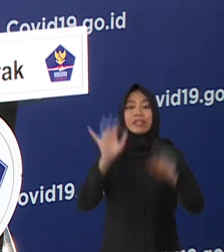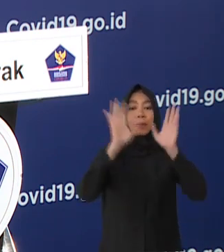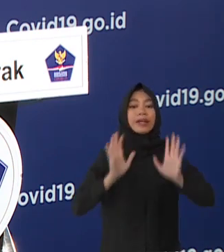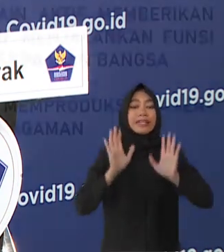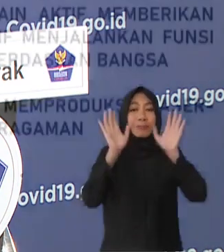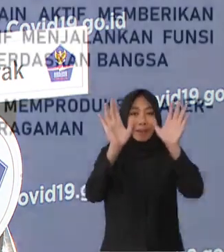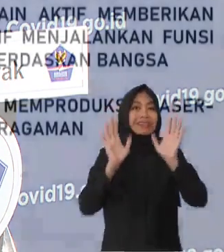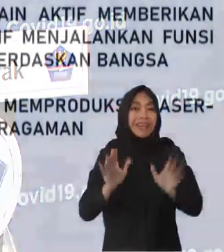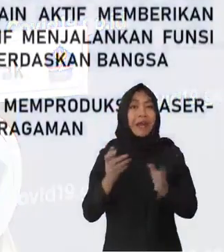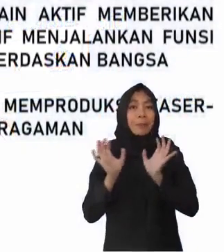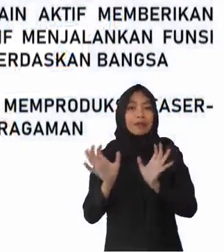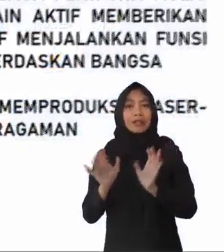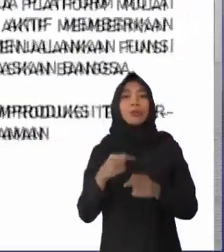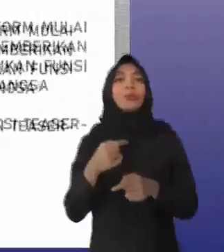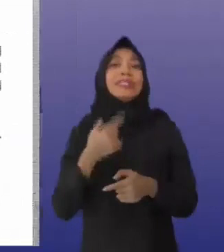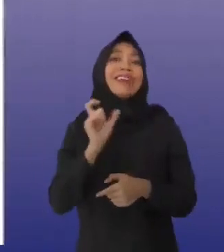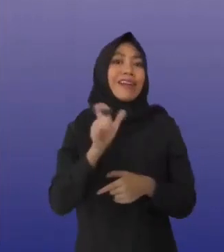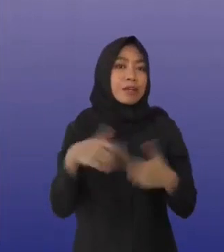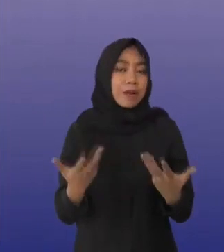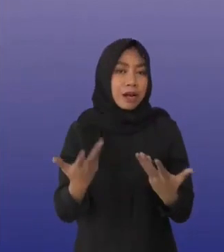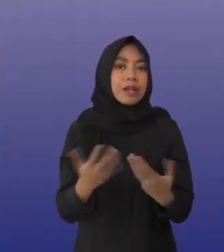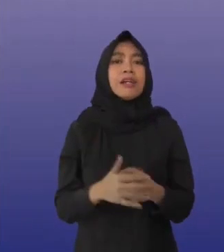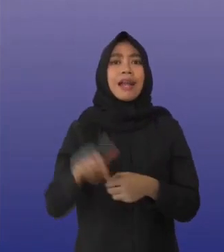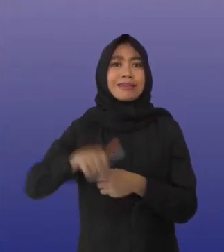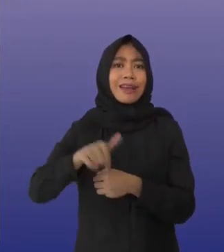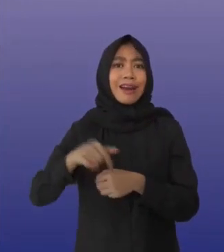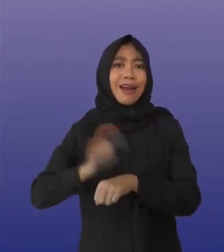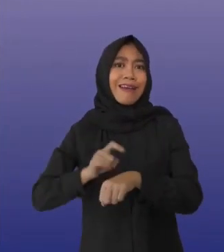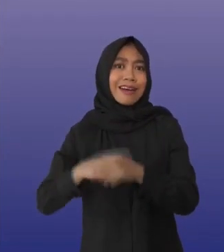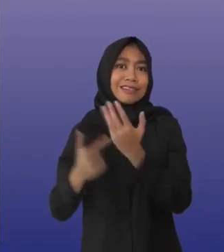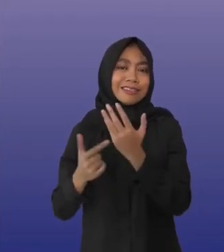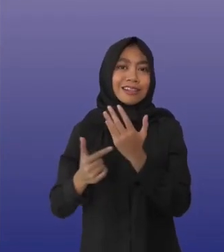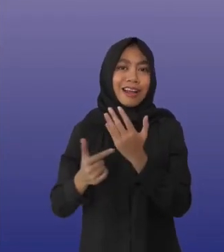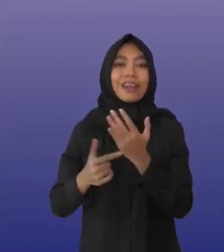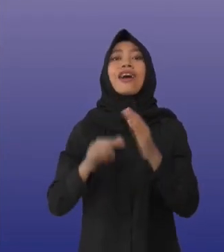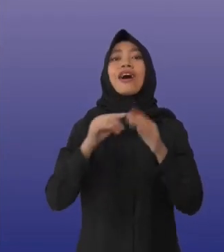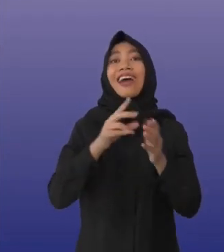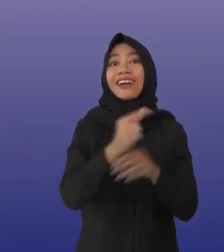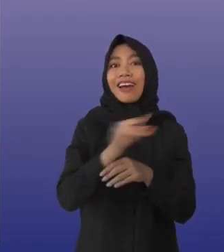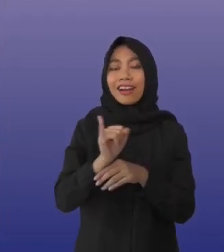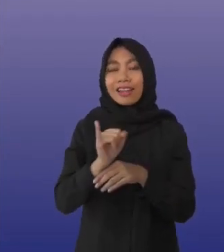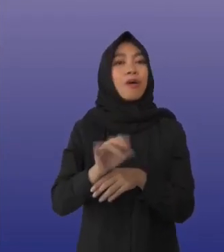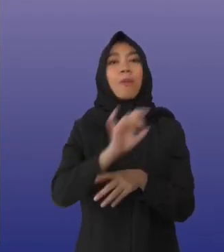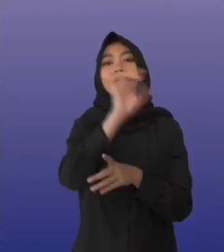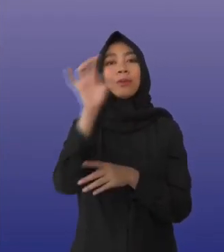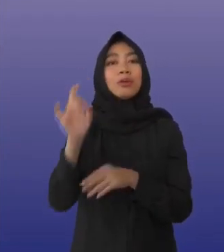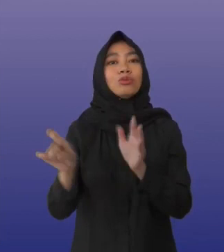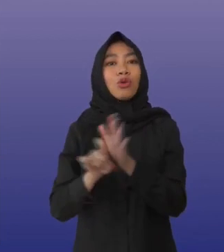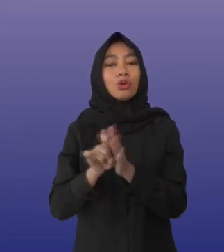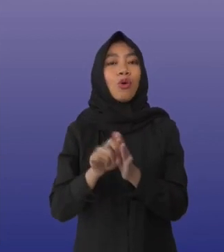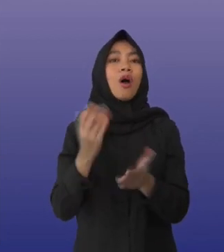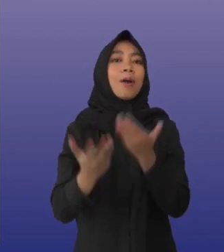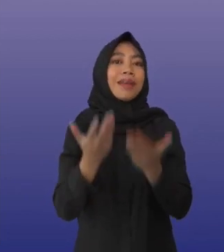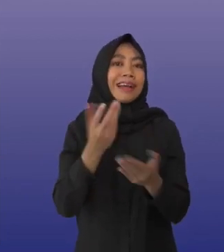Karena tuntutan masyarakat digital, maka Radio Republik Indonesia hadir di semua platform, mulai dari aplikasi Radio